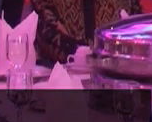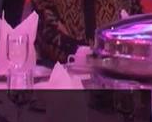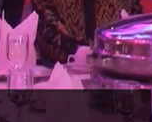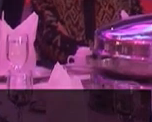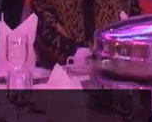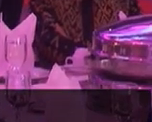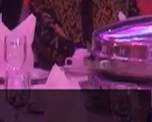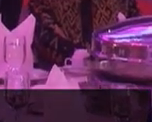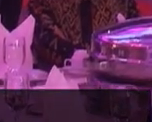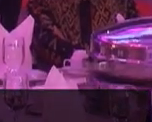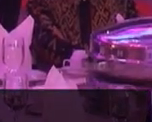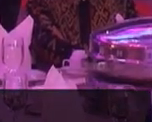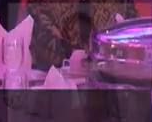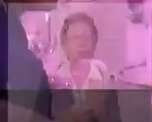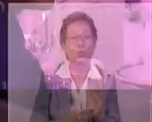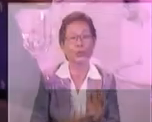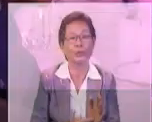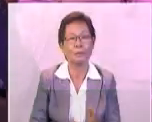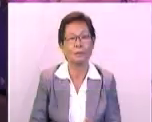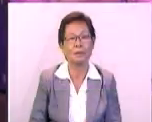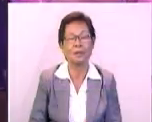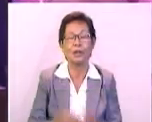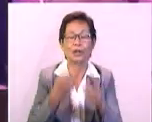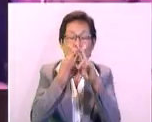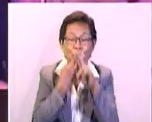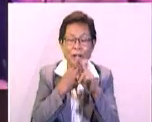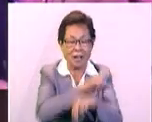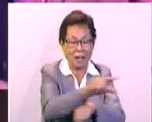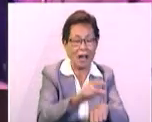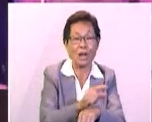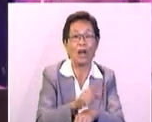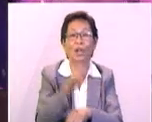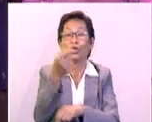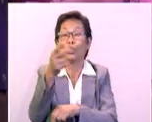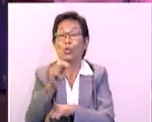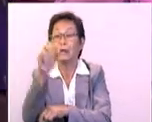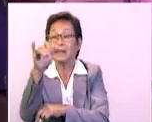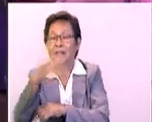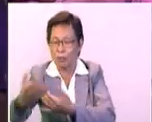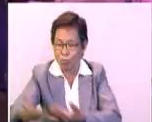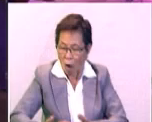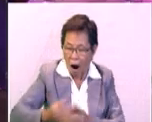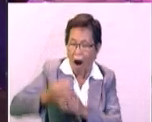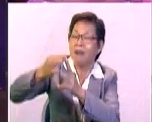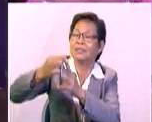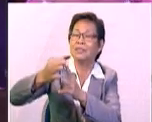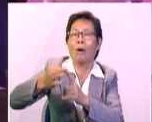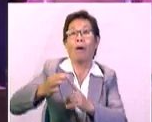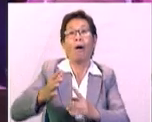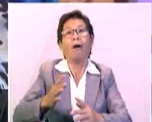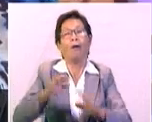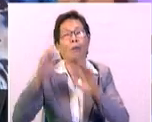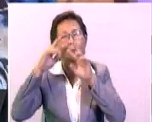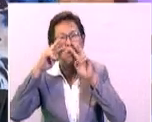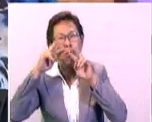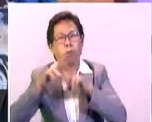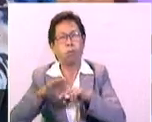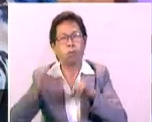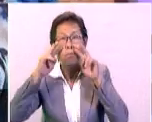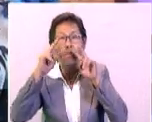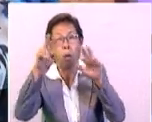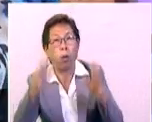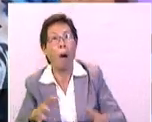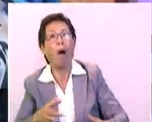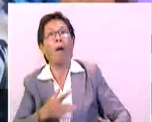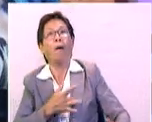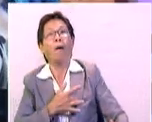Memulakan persembahan dengan lagu Secret Garden, Tun Dr. Siti yang diundang khas berjaya menyentuh hati hadirin. Tidak kekok beraksi atas